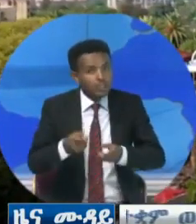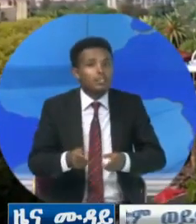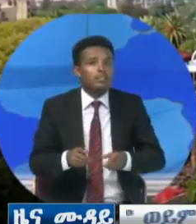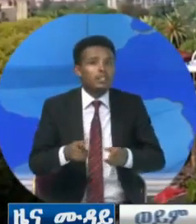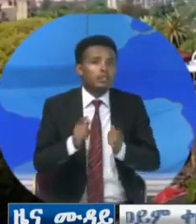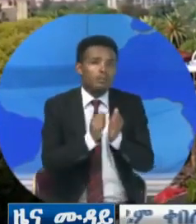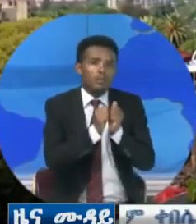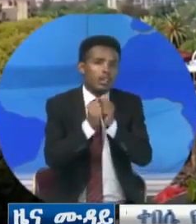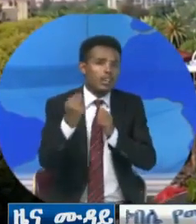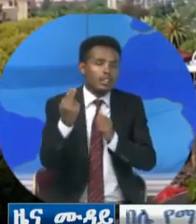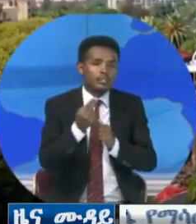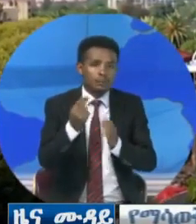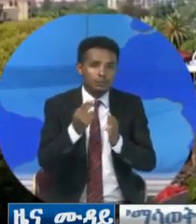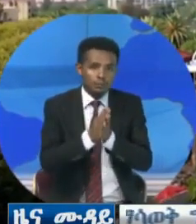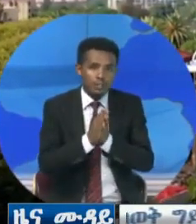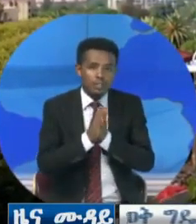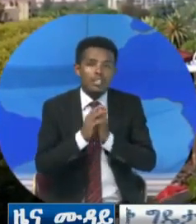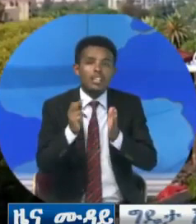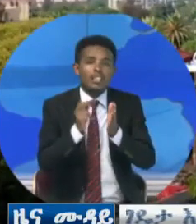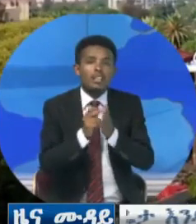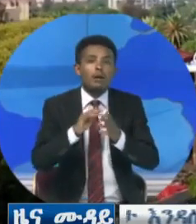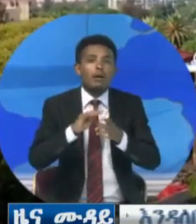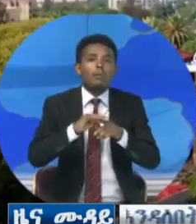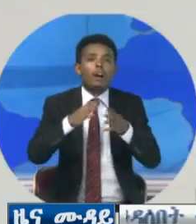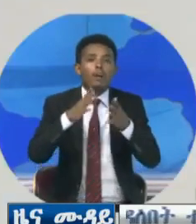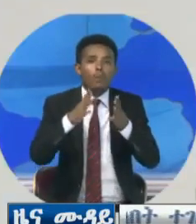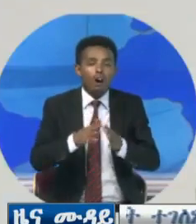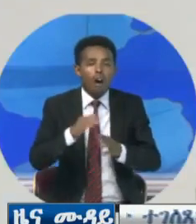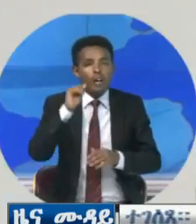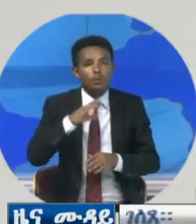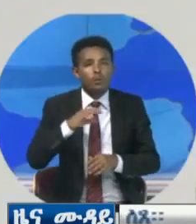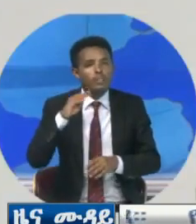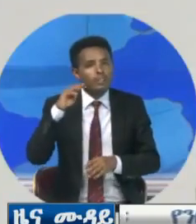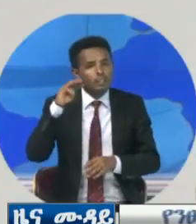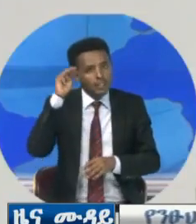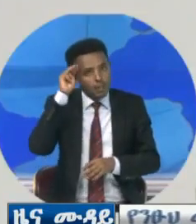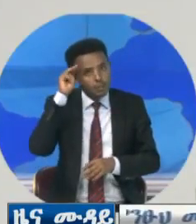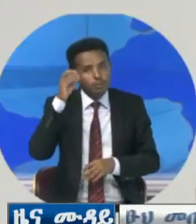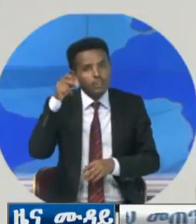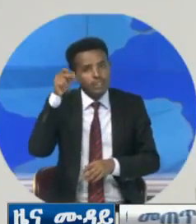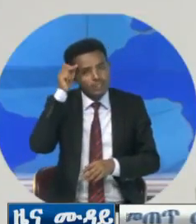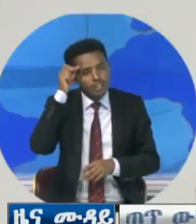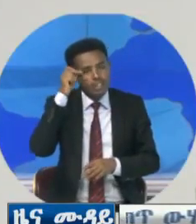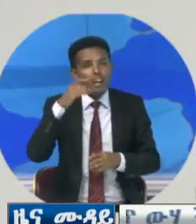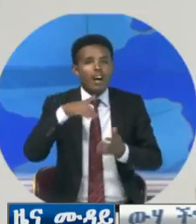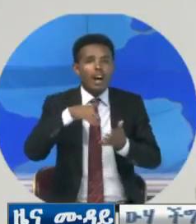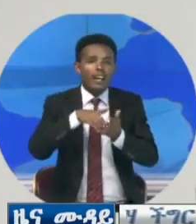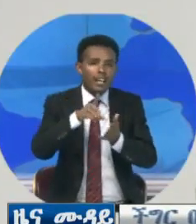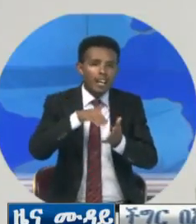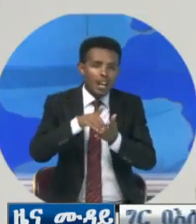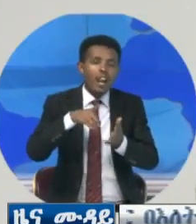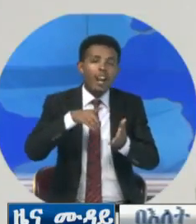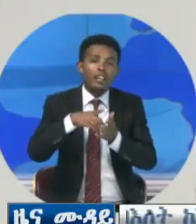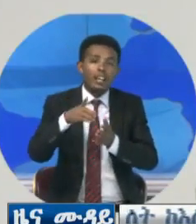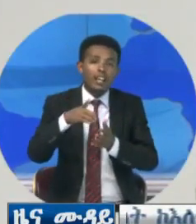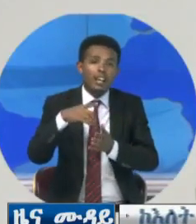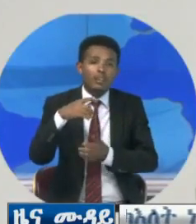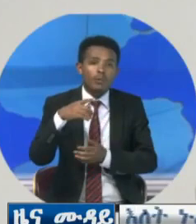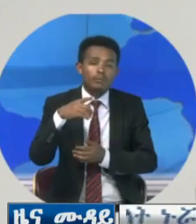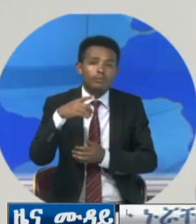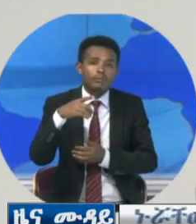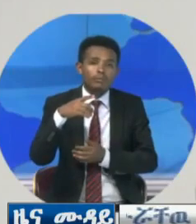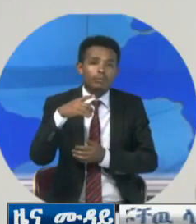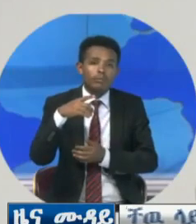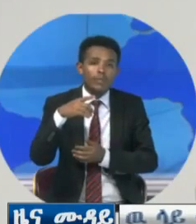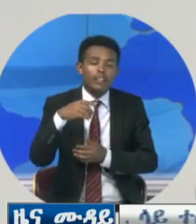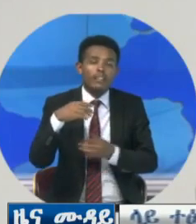አስፈላጊነቱ የጎላ ነው ይላሉ የህግ ባለሙያው አቶ ጥጋቡ ደሳለኝ። አከራይ ለአከራየው ቤትና